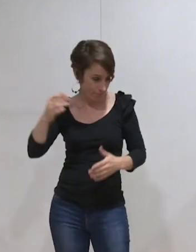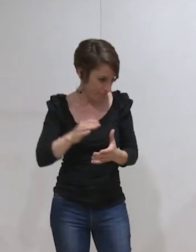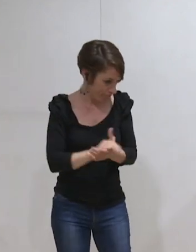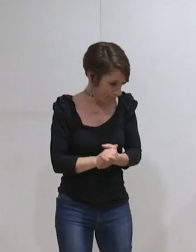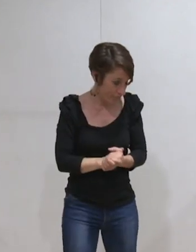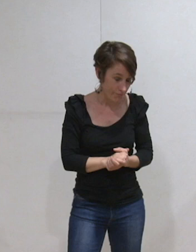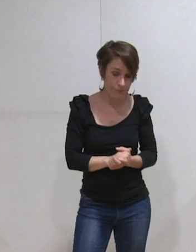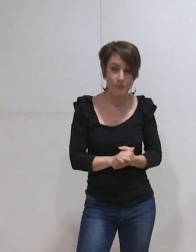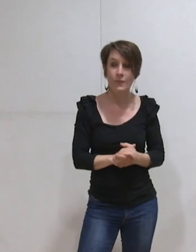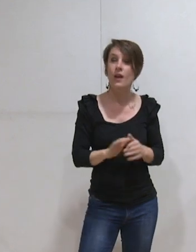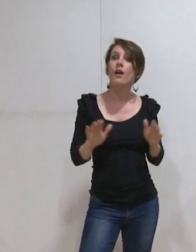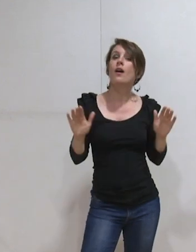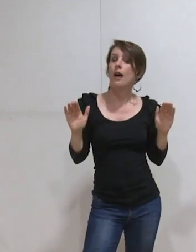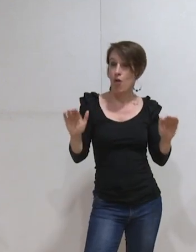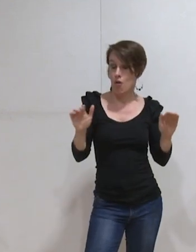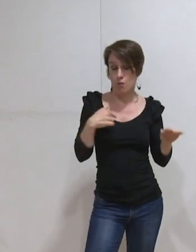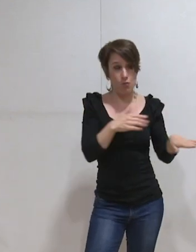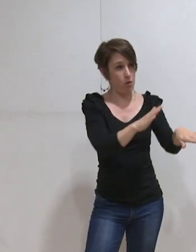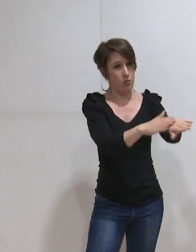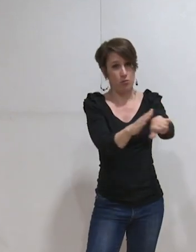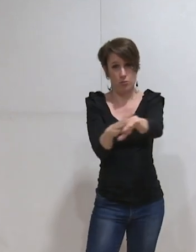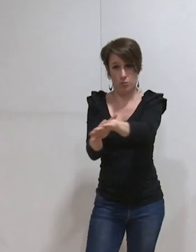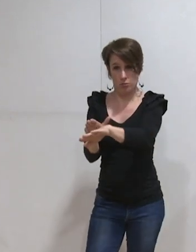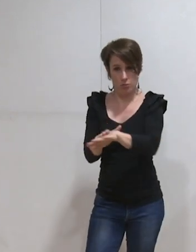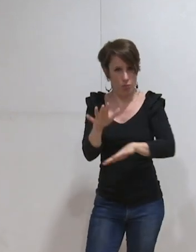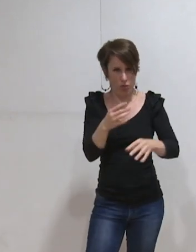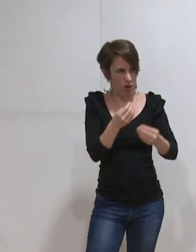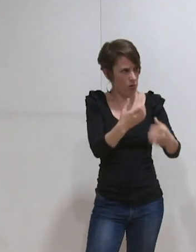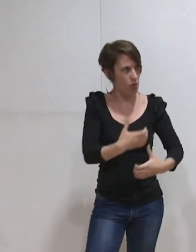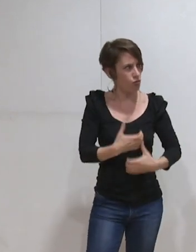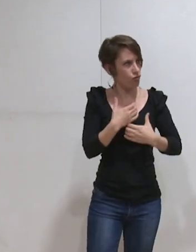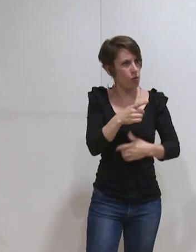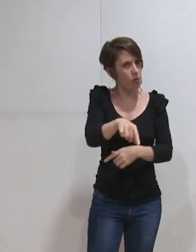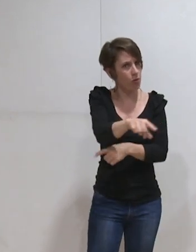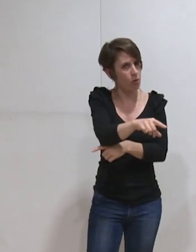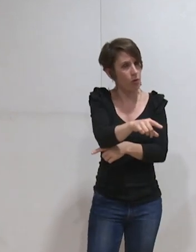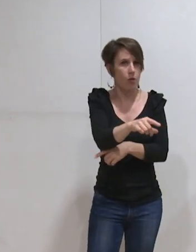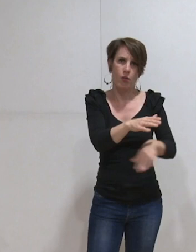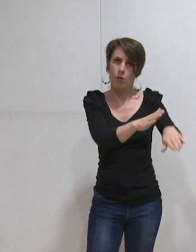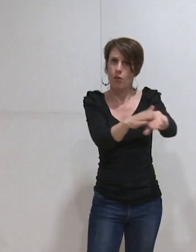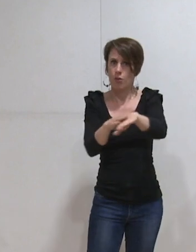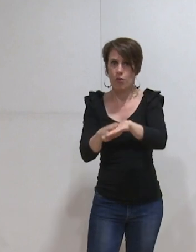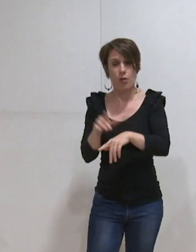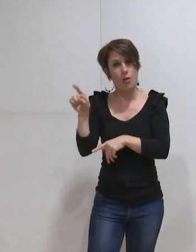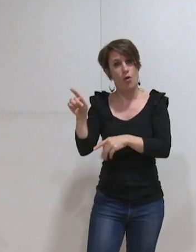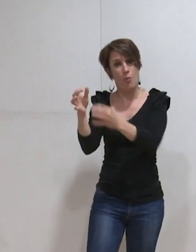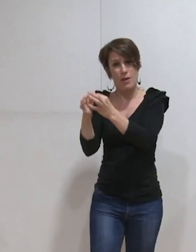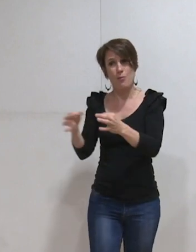indiquer que le bouton et cela vous ortera peut-être n'est pas un pays